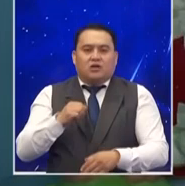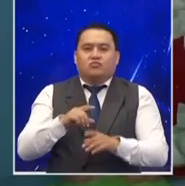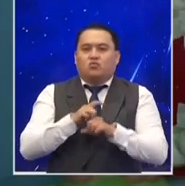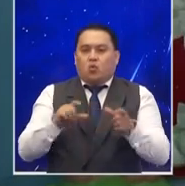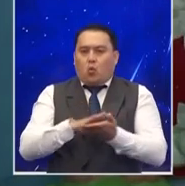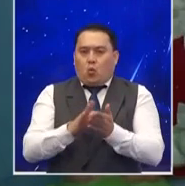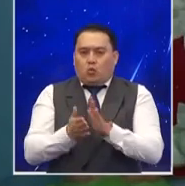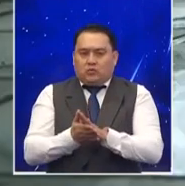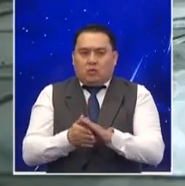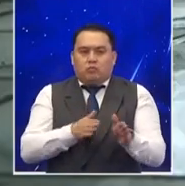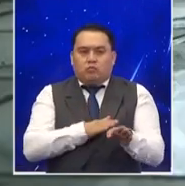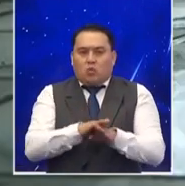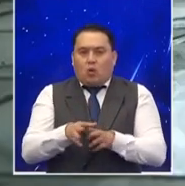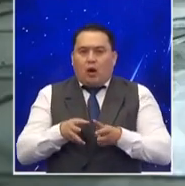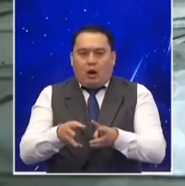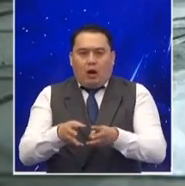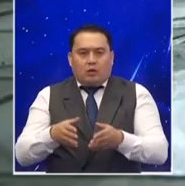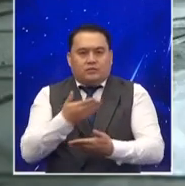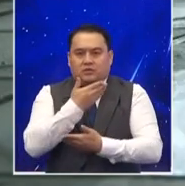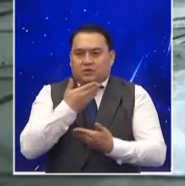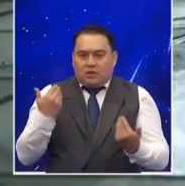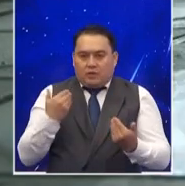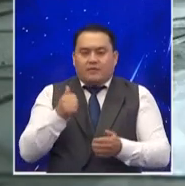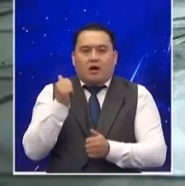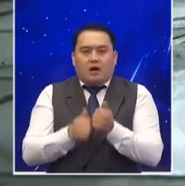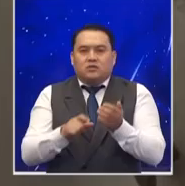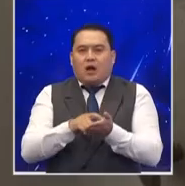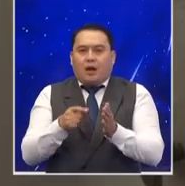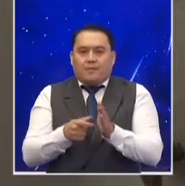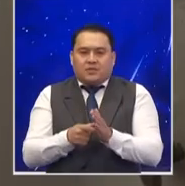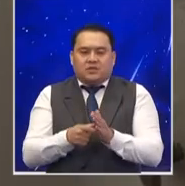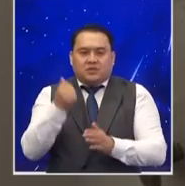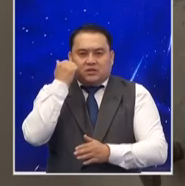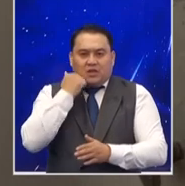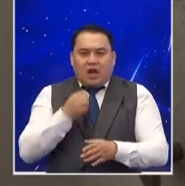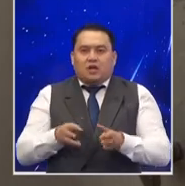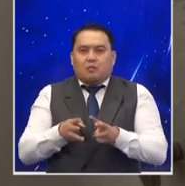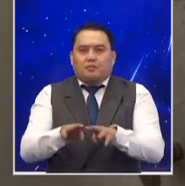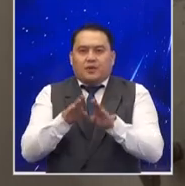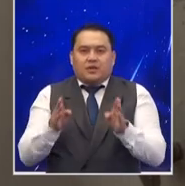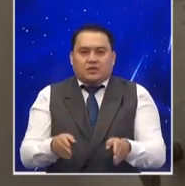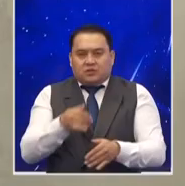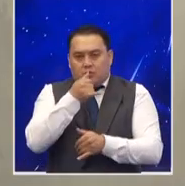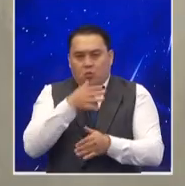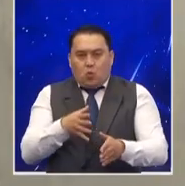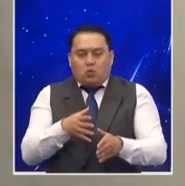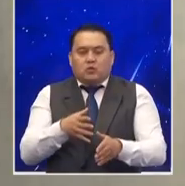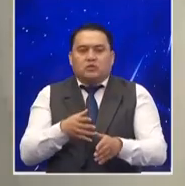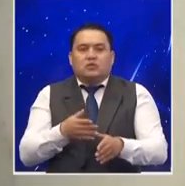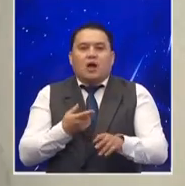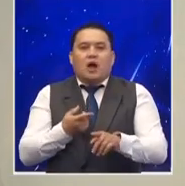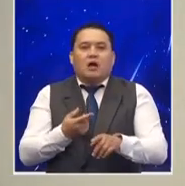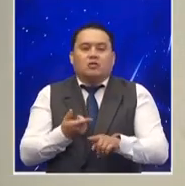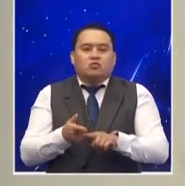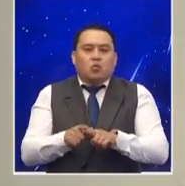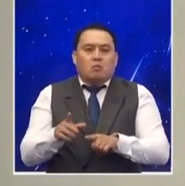условиях. Полноценная система отопления отсутствовала. В каждом кабинете стояли старые печи, едва справлявшиеся со своей задачей.